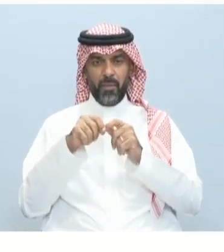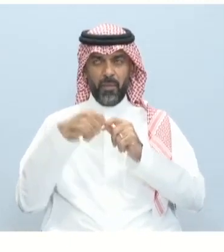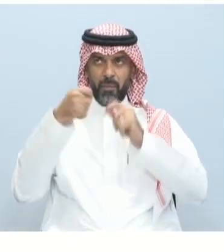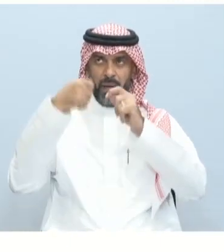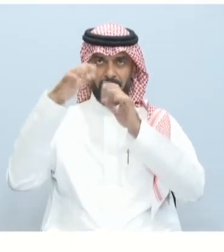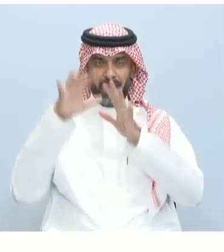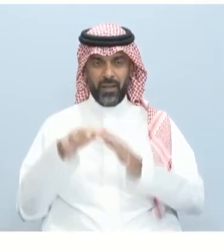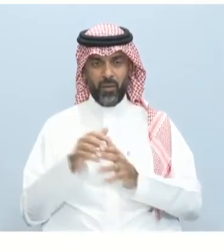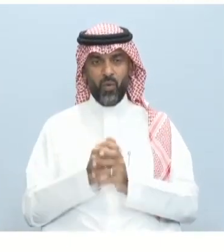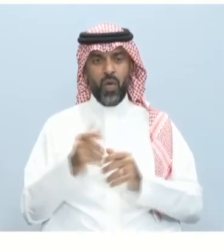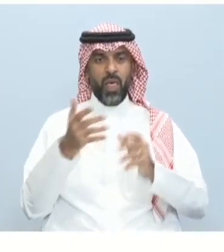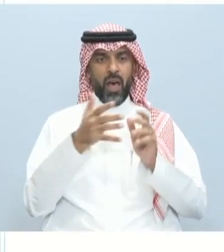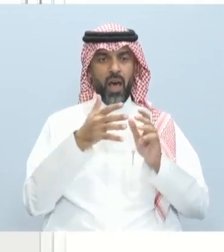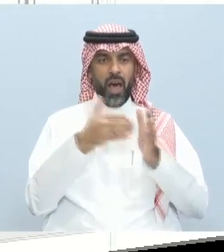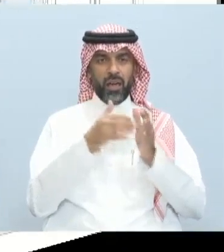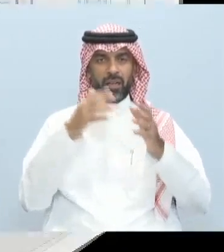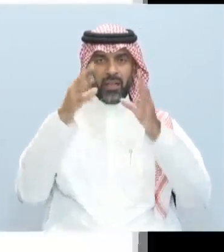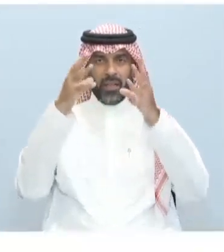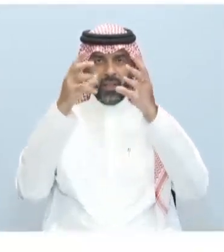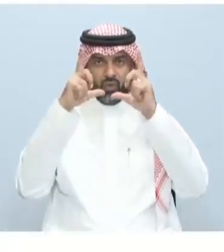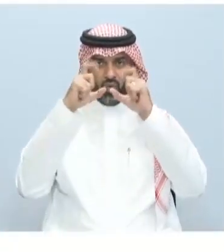الصور كمظاهر للكائن.